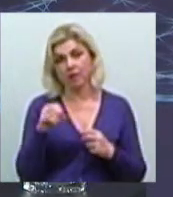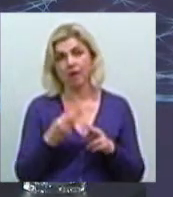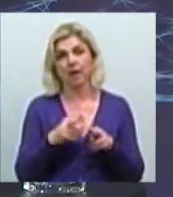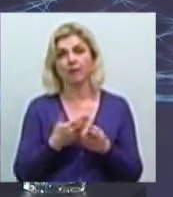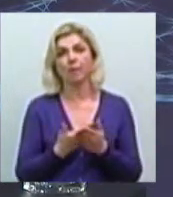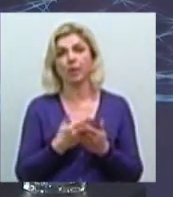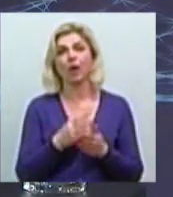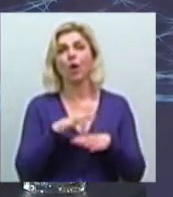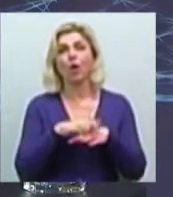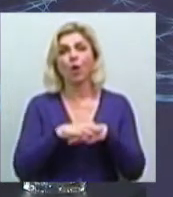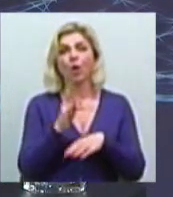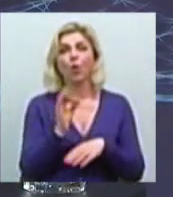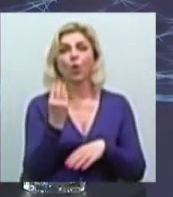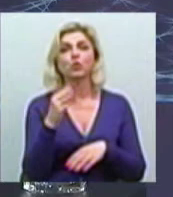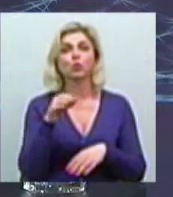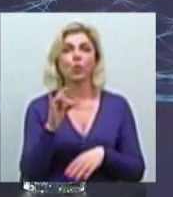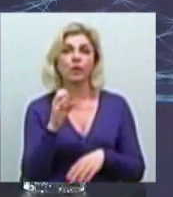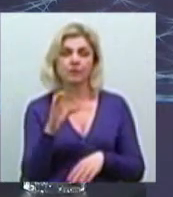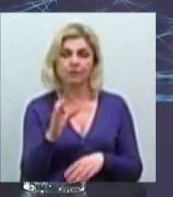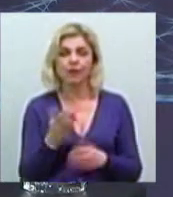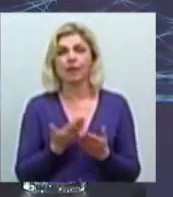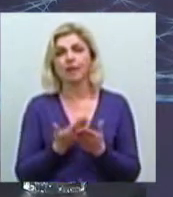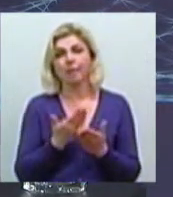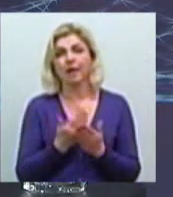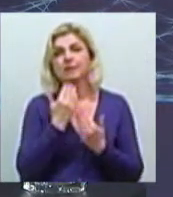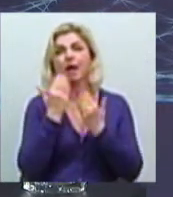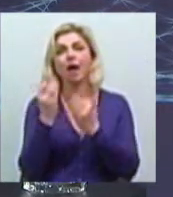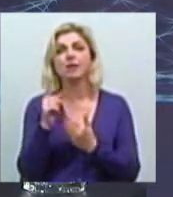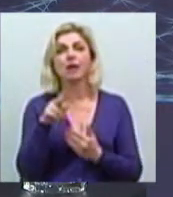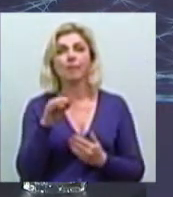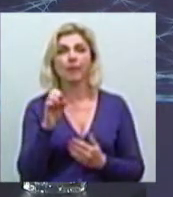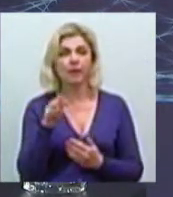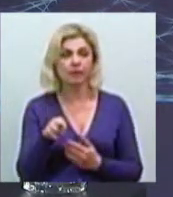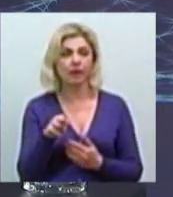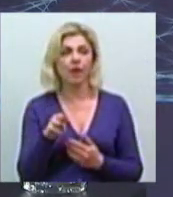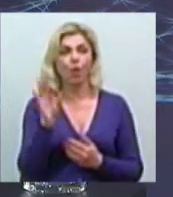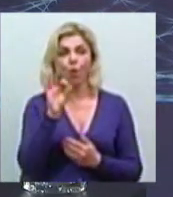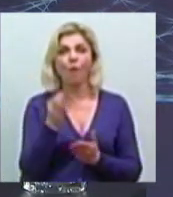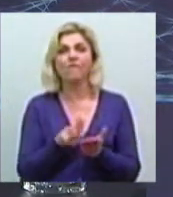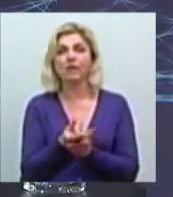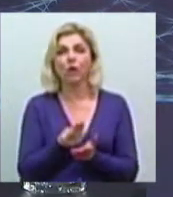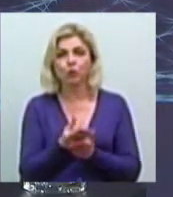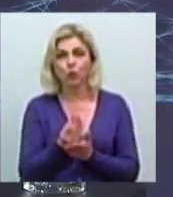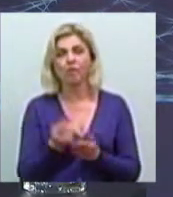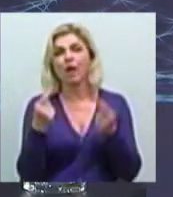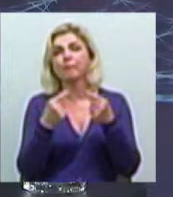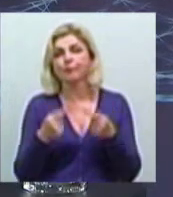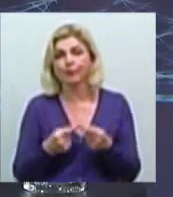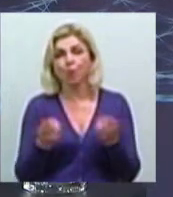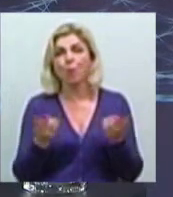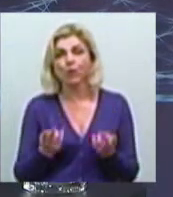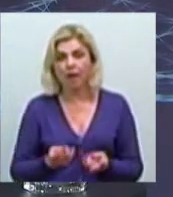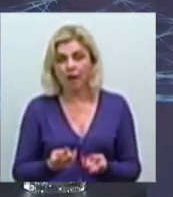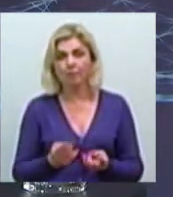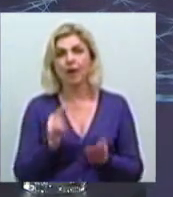наприклад, кошториси. Це, наприклад, запити, які робив директор на фінансування певних потреб.